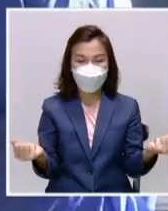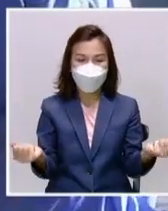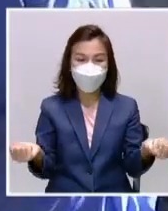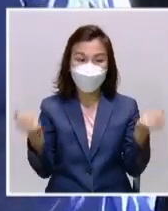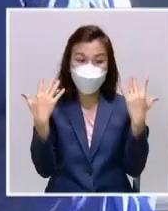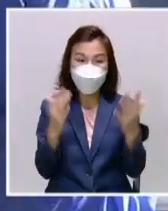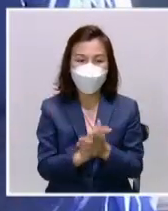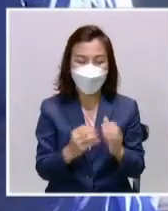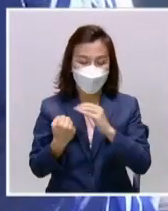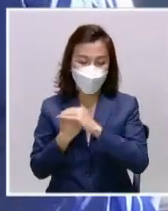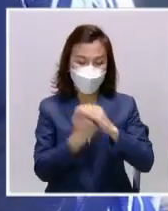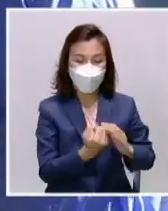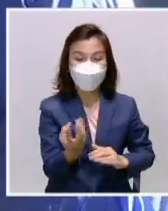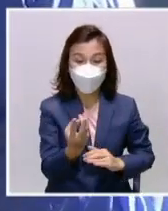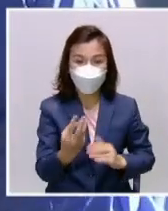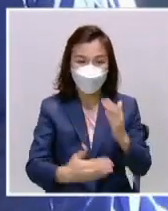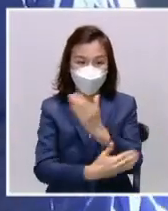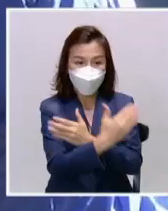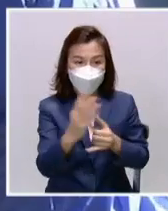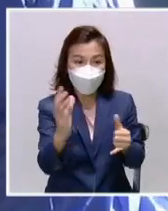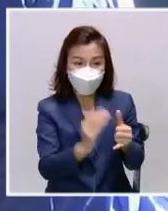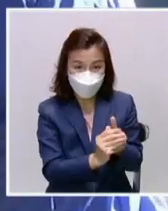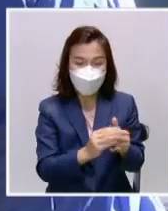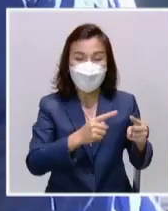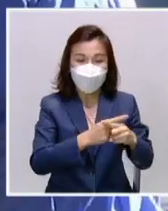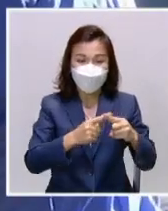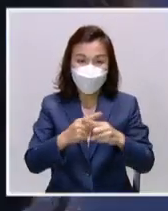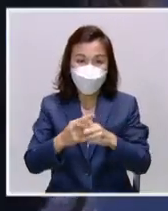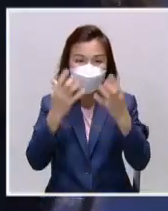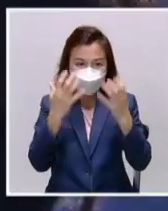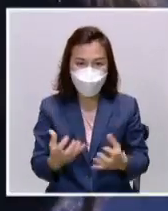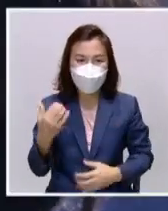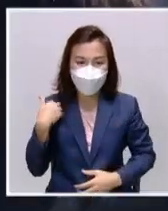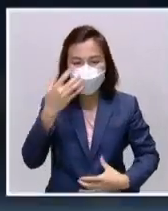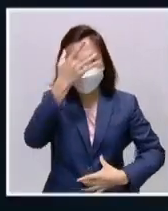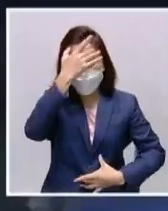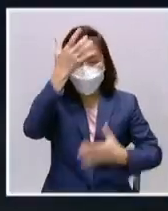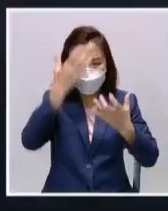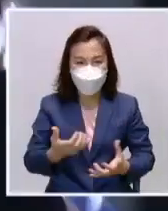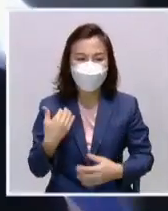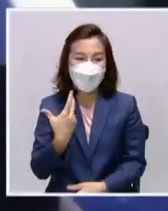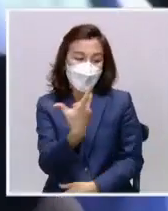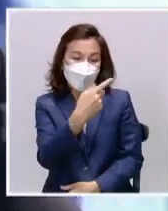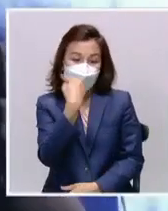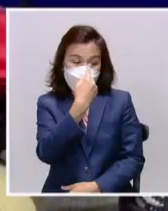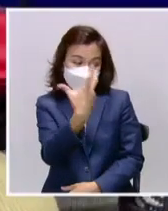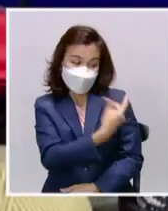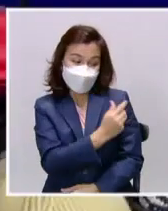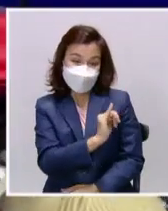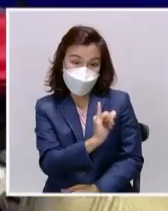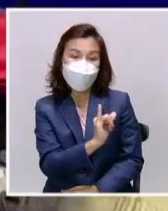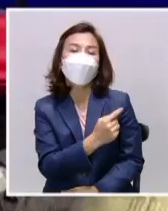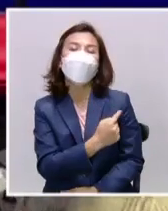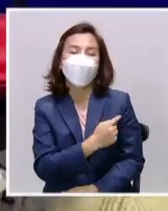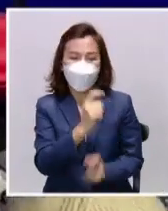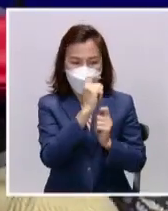ผู้ต้องการสูงมากอาจยังเสี่ยงที่จะติดคอวิตามินคอร์นได้และมีอาการเจ็บป่วยรุนแรงโดยเฉพาะคนที่ยังไม่ได้รับวัคซีนต้านโคบิตนะคะเพราะฉะนั้น